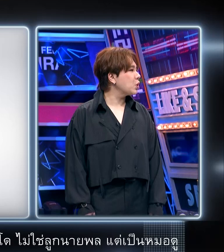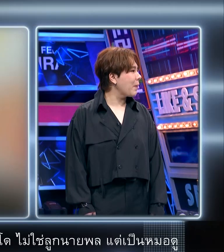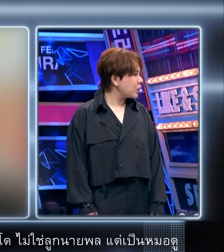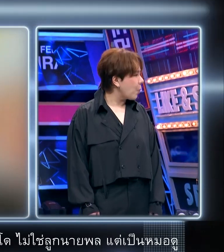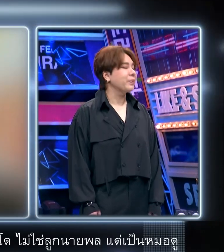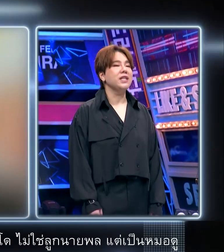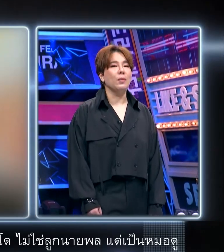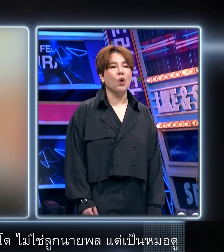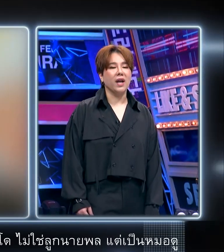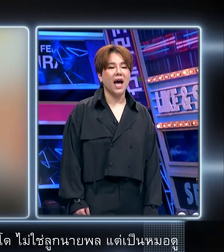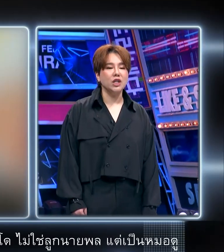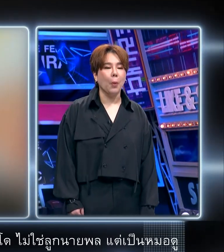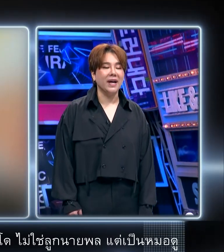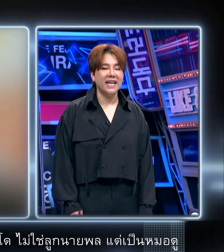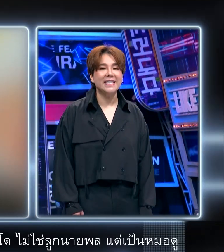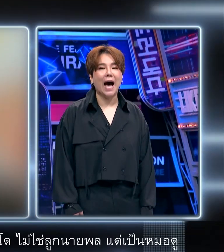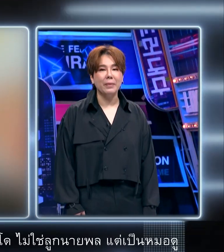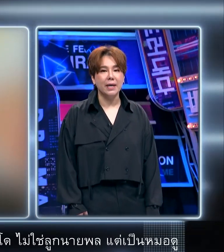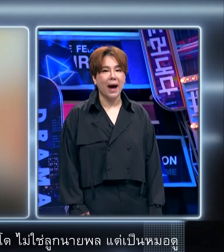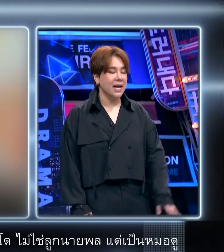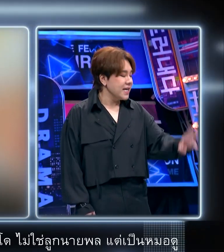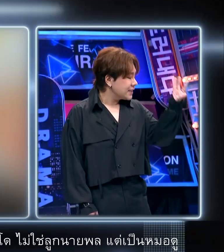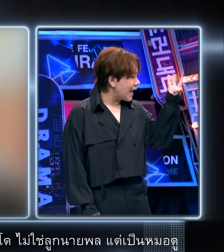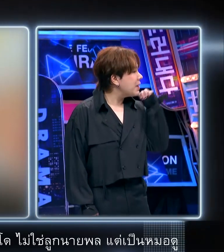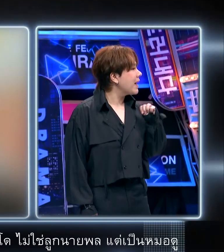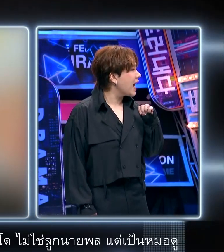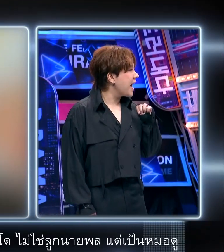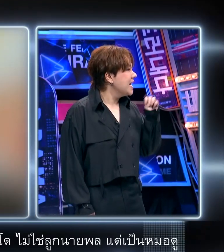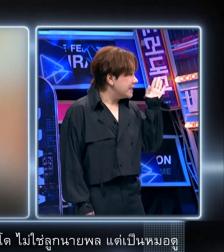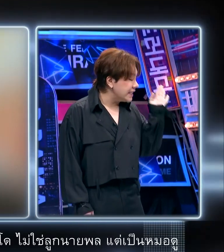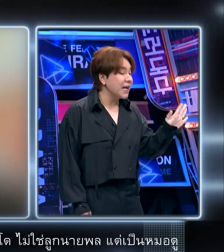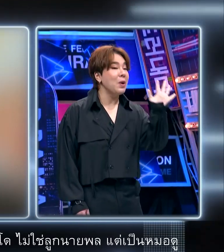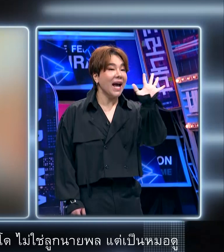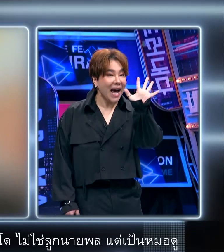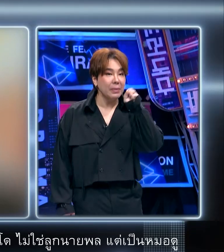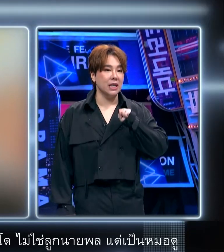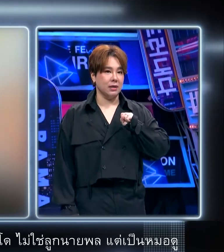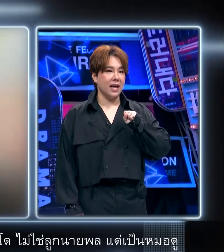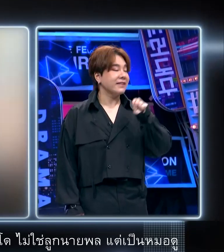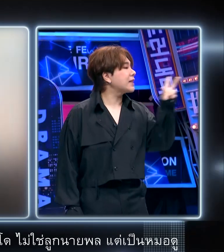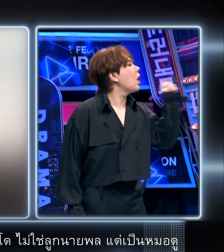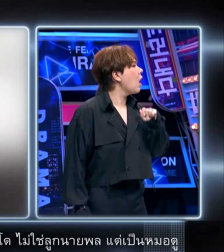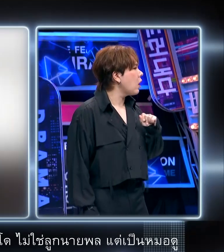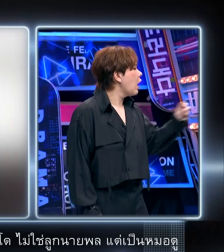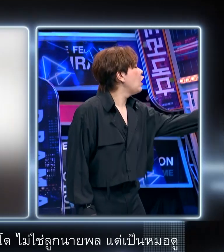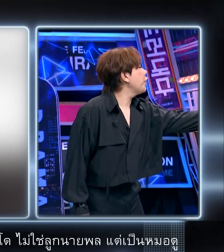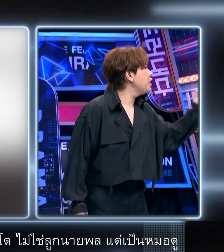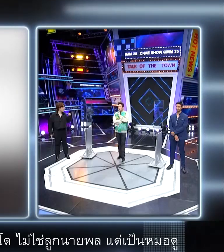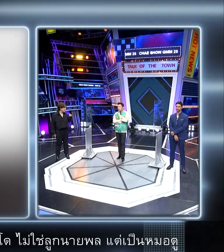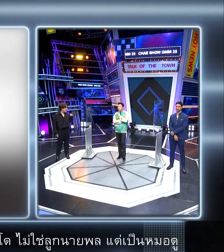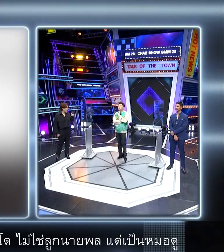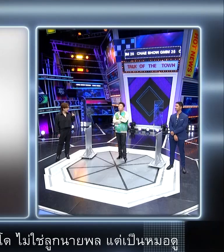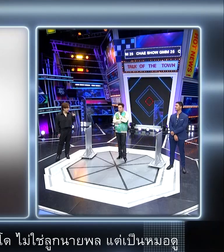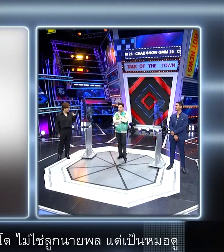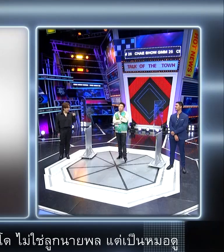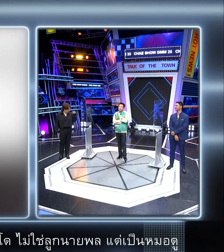ะคะที่อ้างตัวไปตบนิติบุคคลนะคะก็จบกันที่ 30,000 บาท 30,000 บาทยังไงจริงๆเขาเรียก 50,000 แต่ต่อรองลดหน่อ